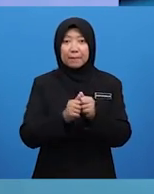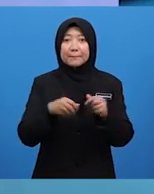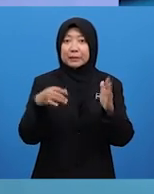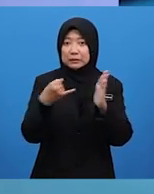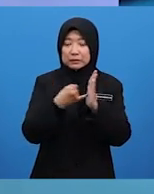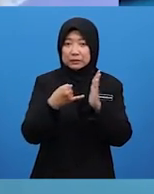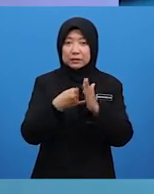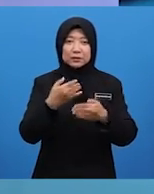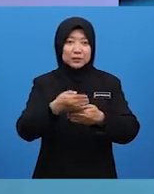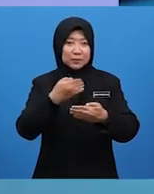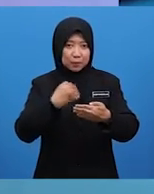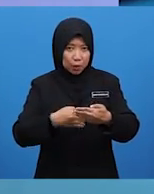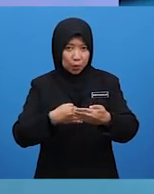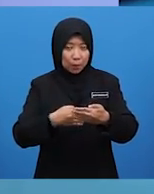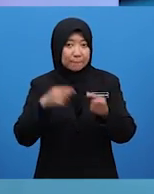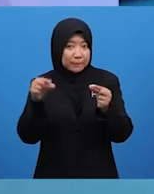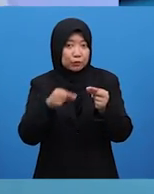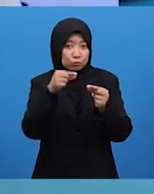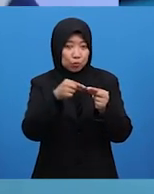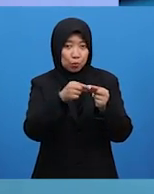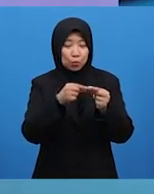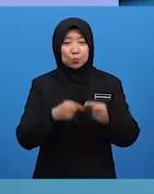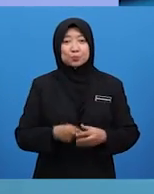peniti sebelum dijelujo.